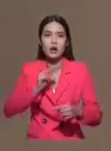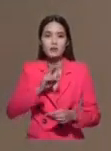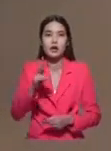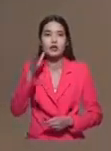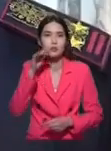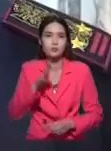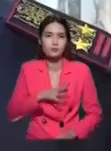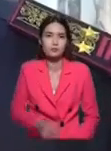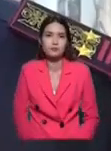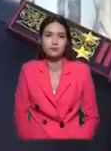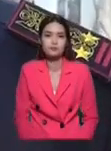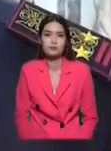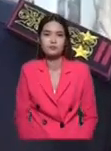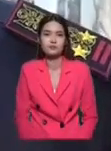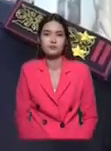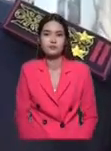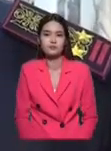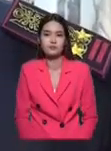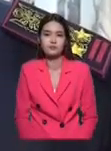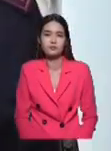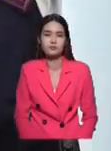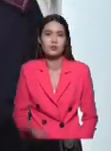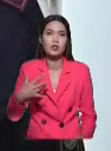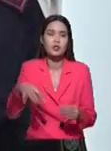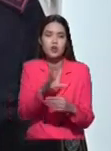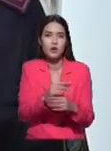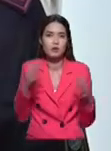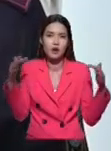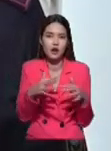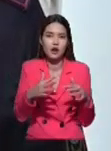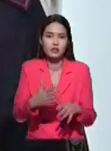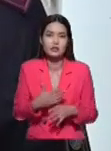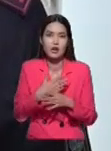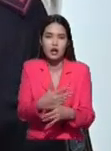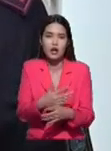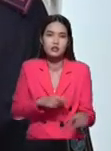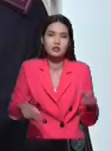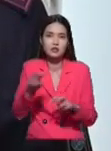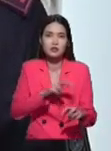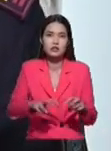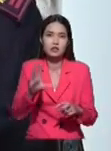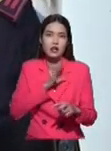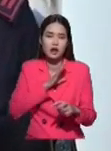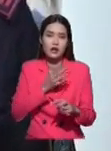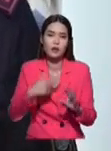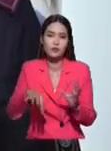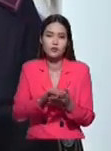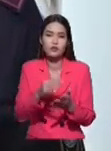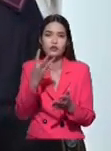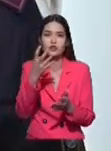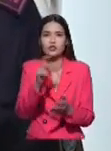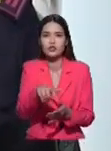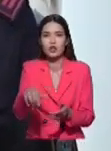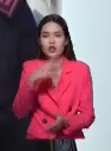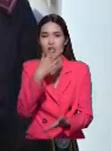кинологи. Все откликнулись на эту беду. Общее количество задействованных людей было больше 400 человек, 100